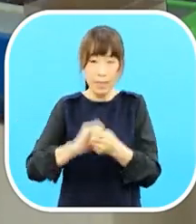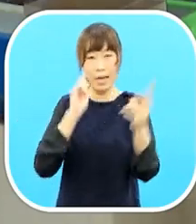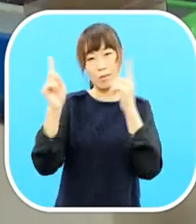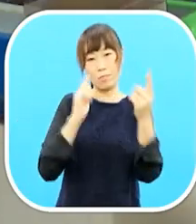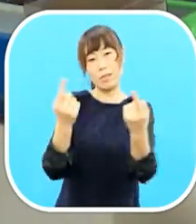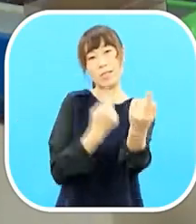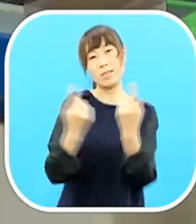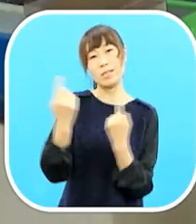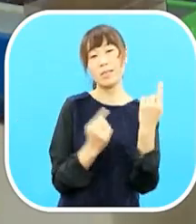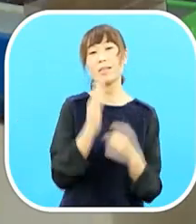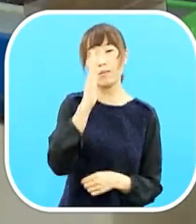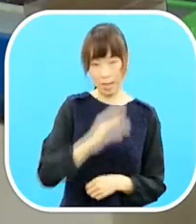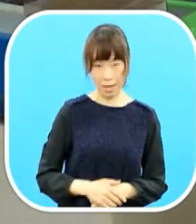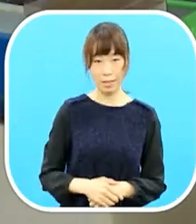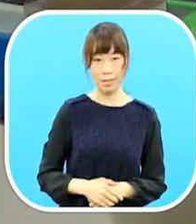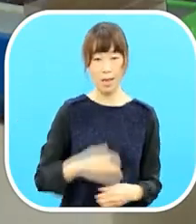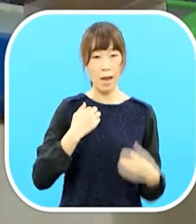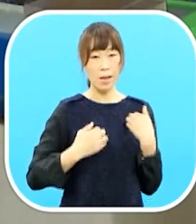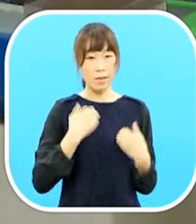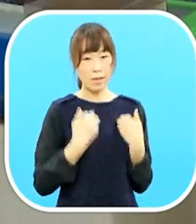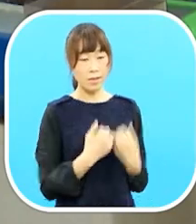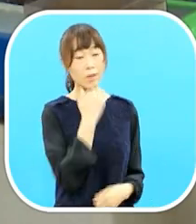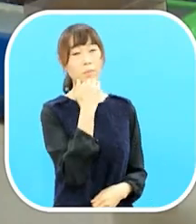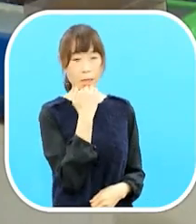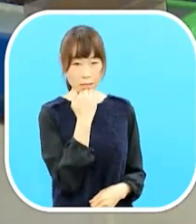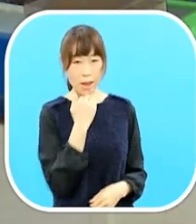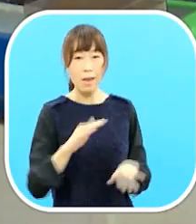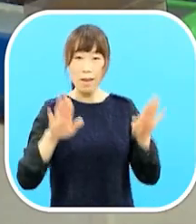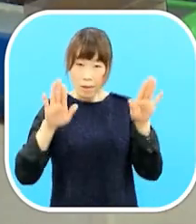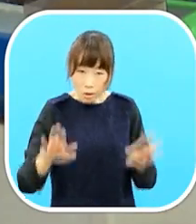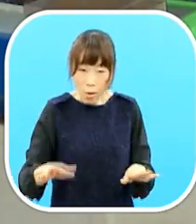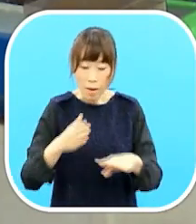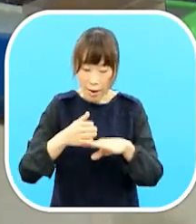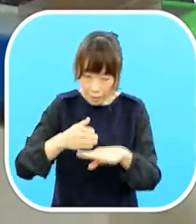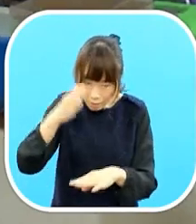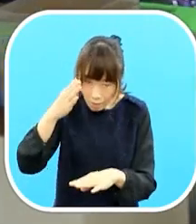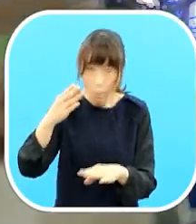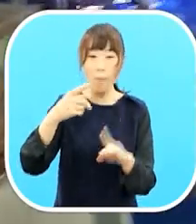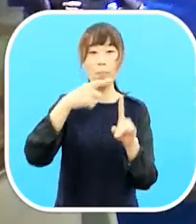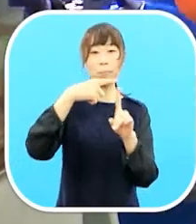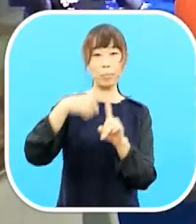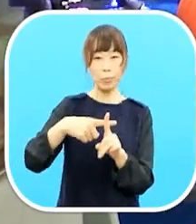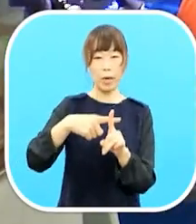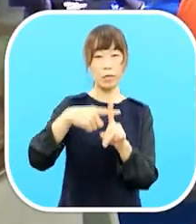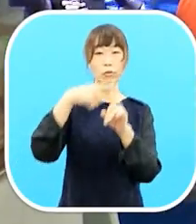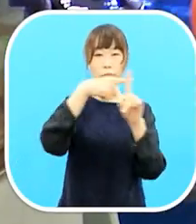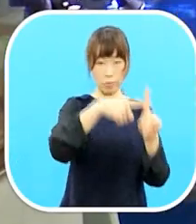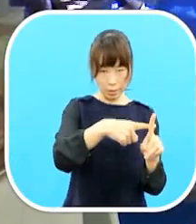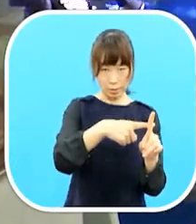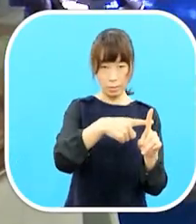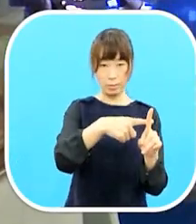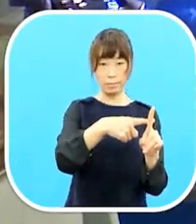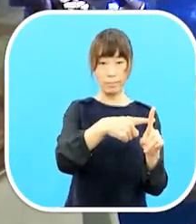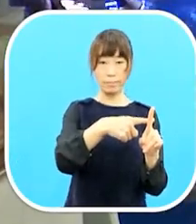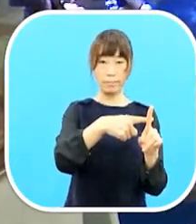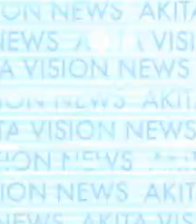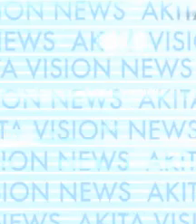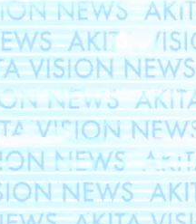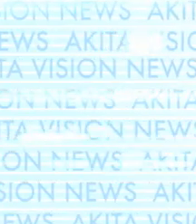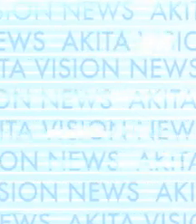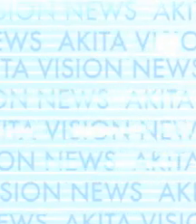。 楽しみですね。蒲田さん、今日はどうもありがとうございまってプラ ス。